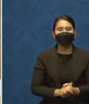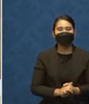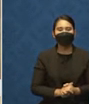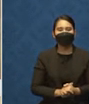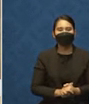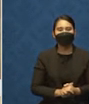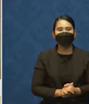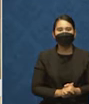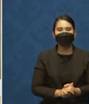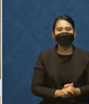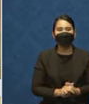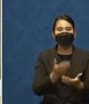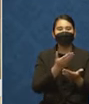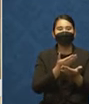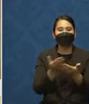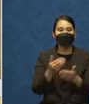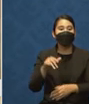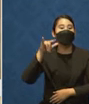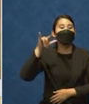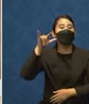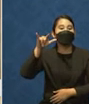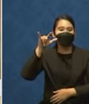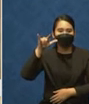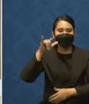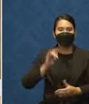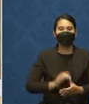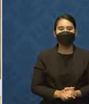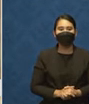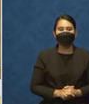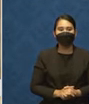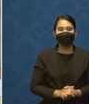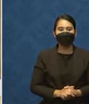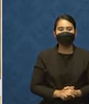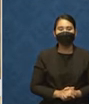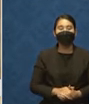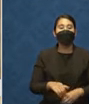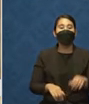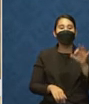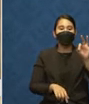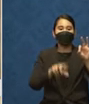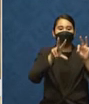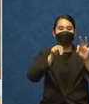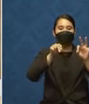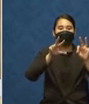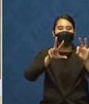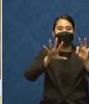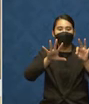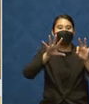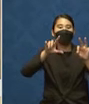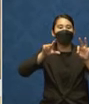ปรากฏว่าจะไปซื้อเครื่องบินขับไล่ F-35A ครับท่านประธานครับ